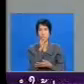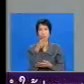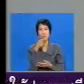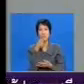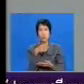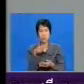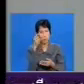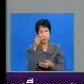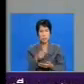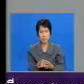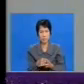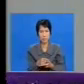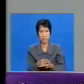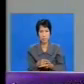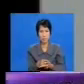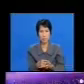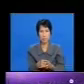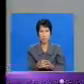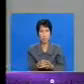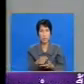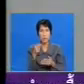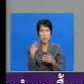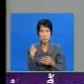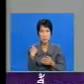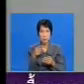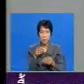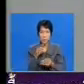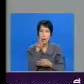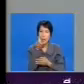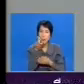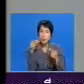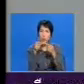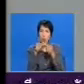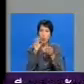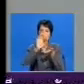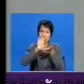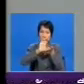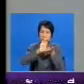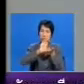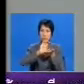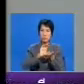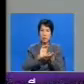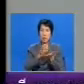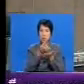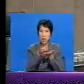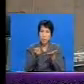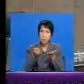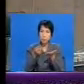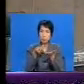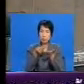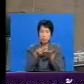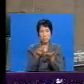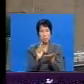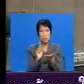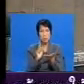อภิปรายตั้งข้อสังเกตเล็กน้อยเนื้อหาส่วนใหญ่เป็นเรื่องของการเบิกจ่ายงบประมาณไม่มีประสิทธิภาพและเป็นห่วงว่านโยบายและงบประมาณที่ล